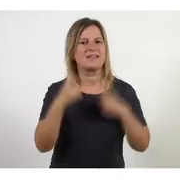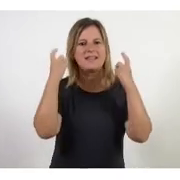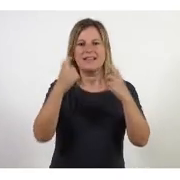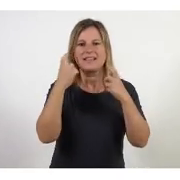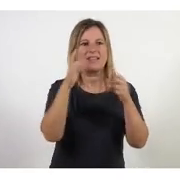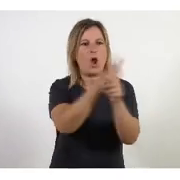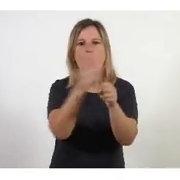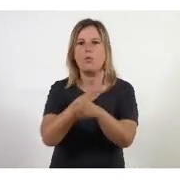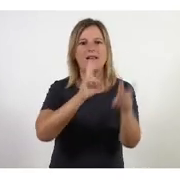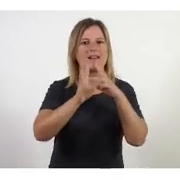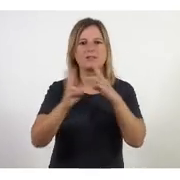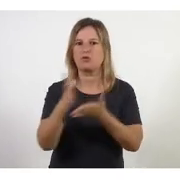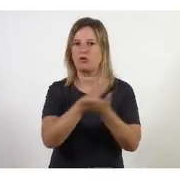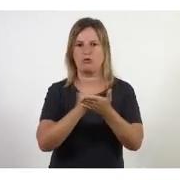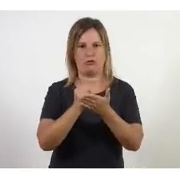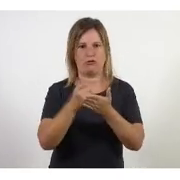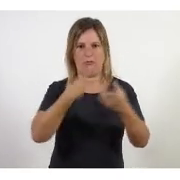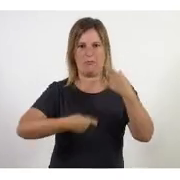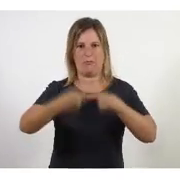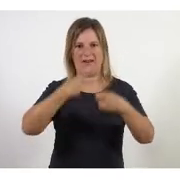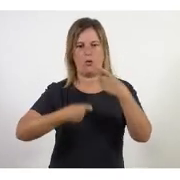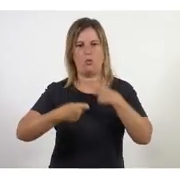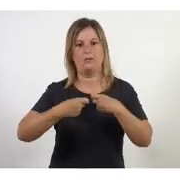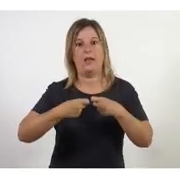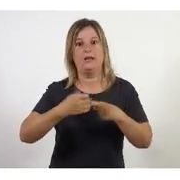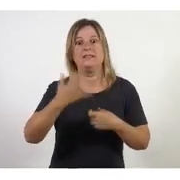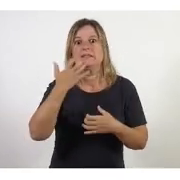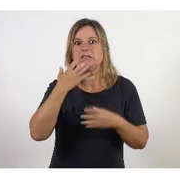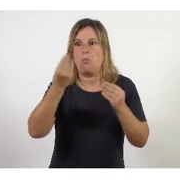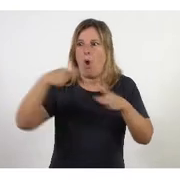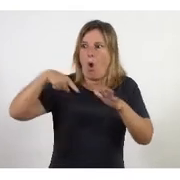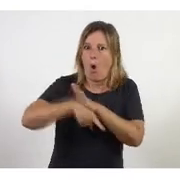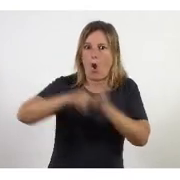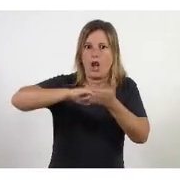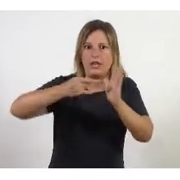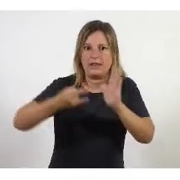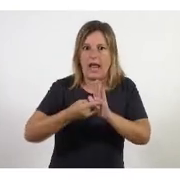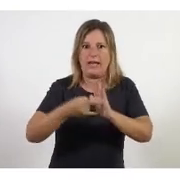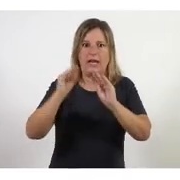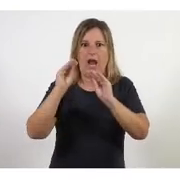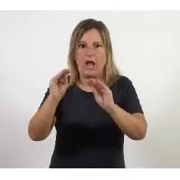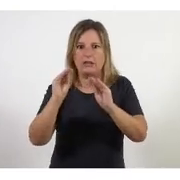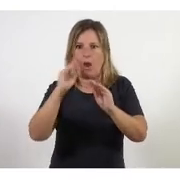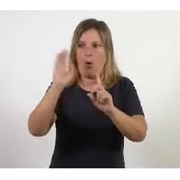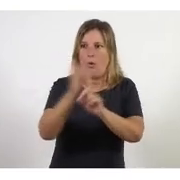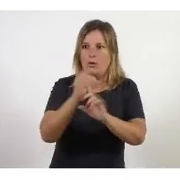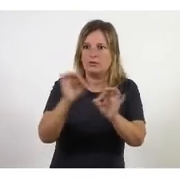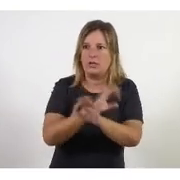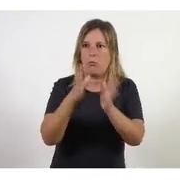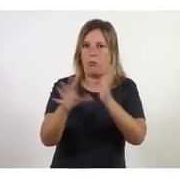a totes les preguntes que ens feu, sempre que no siguin eminentment tècniques o de dispositius o de que no trobeu el